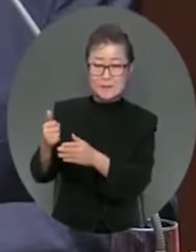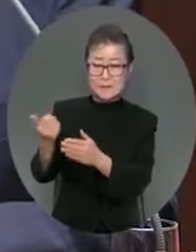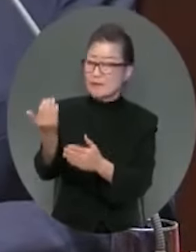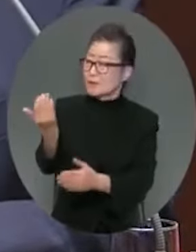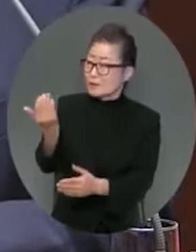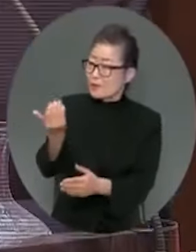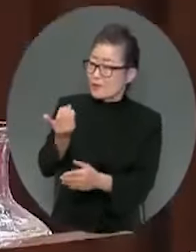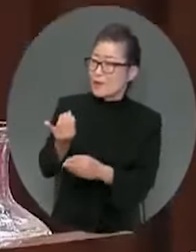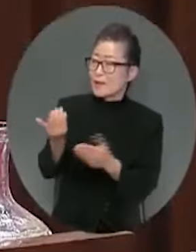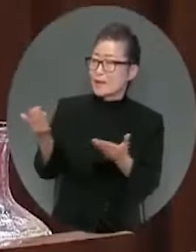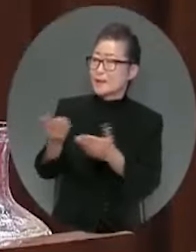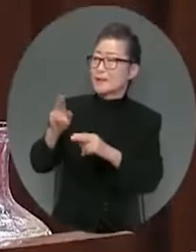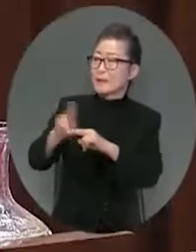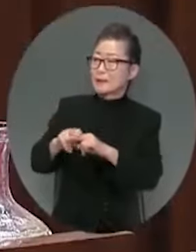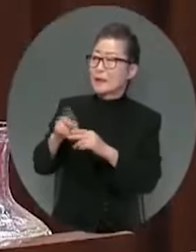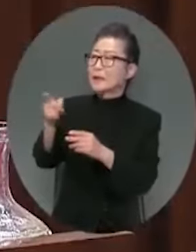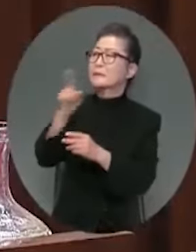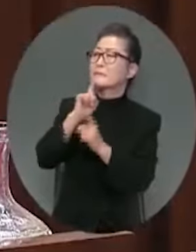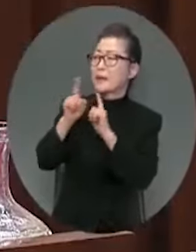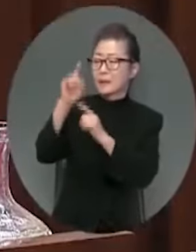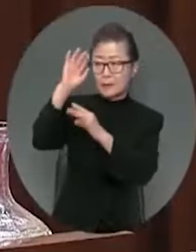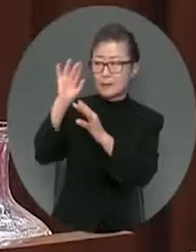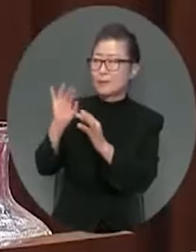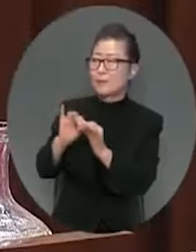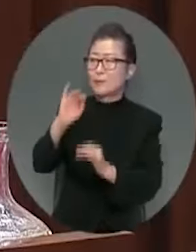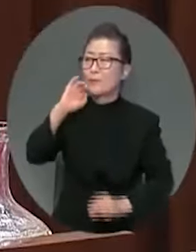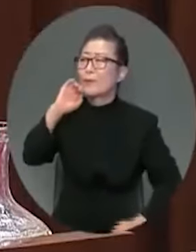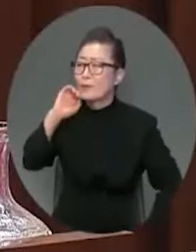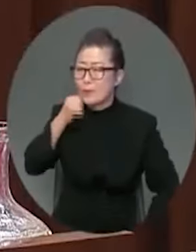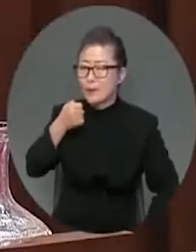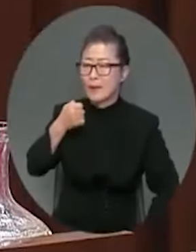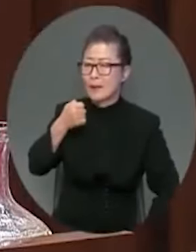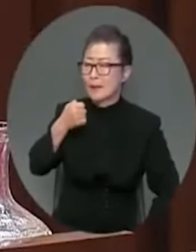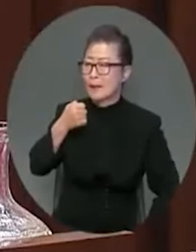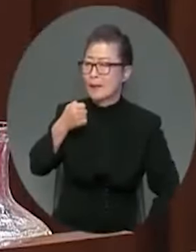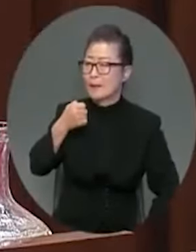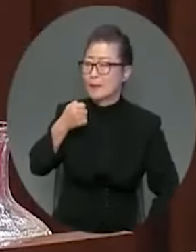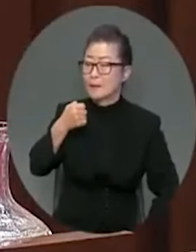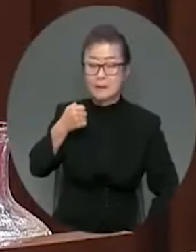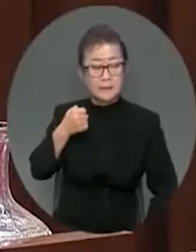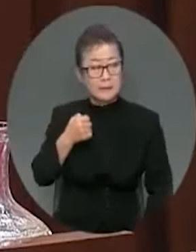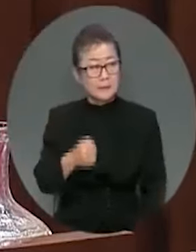전직으로서 동의하기가 어렵습니다. 예. 네, 감사합니다.